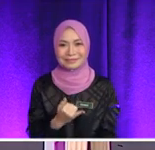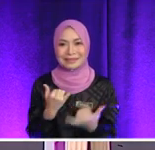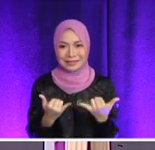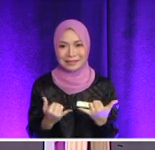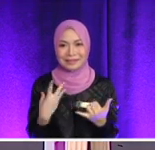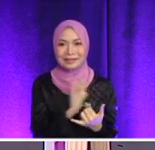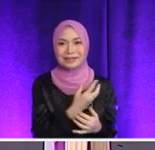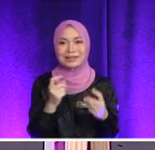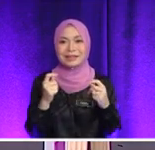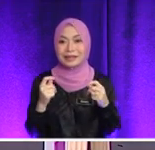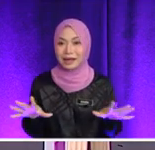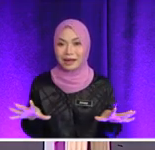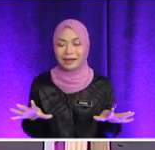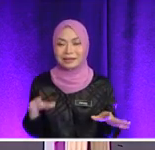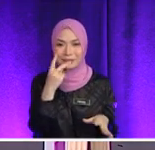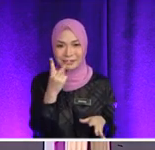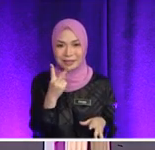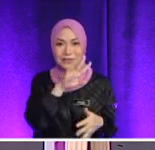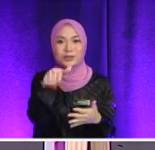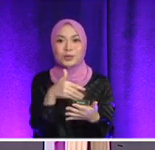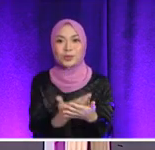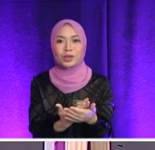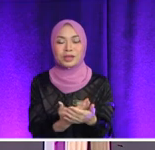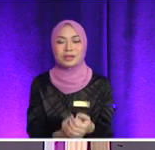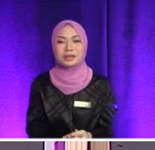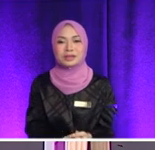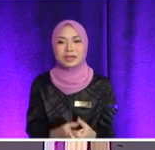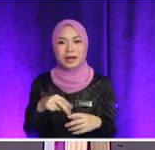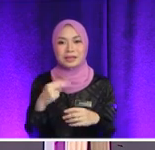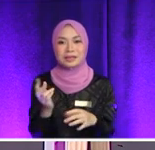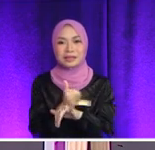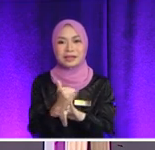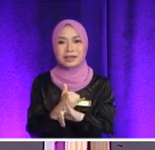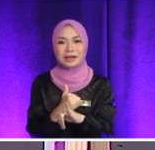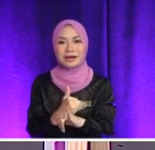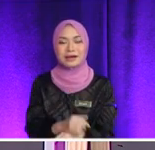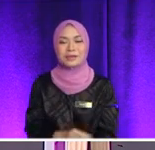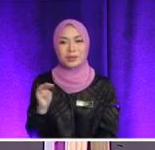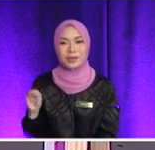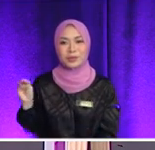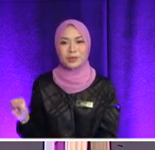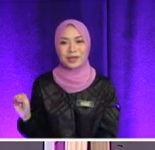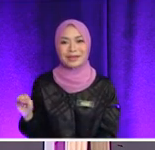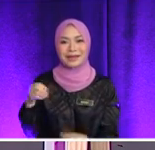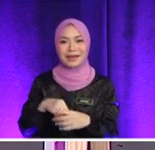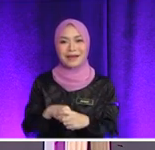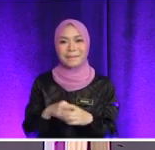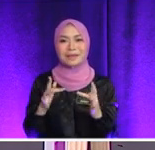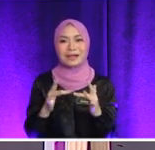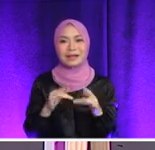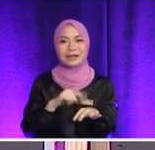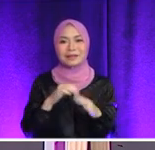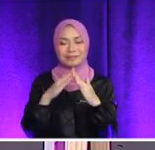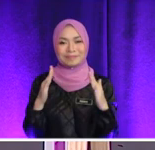murid-murid itu tadi aku yang saya boleh simpulkan Oke kepahaman ee terhadap aliran Fauzi